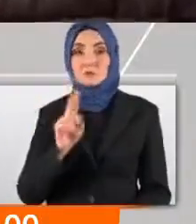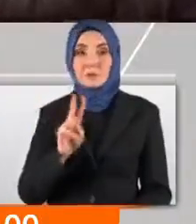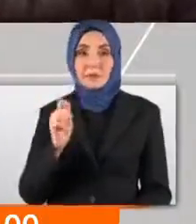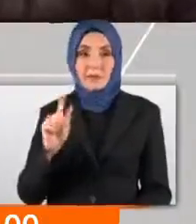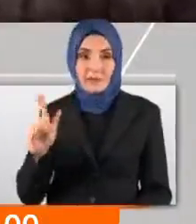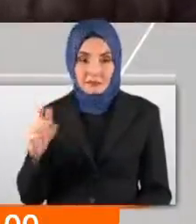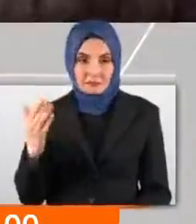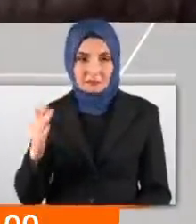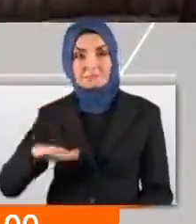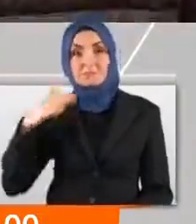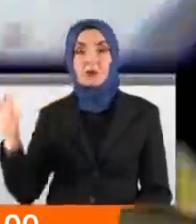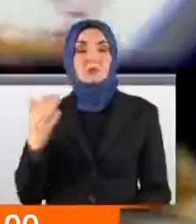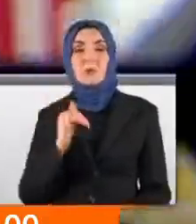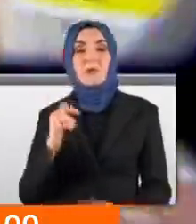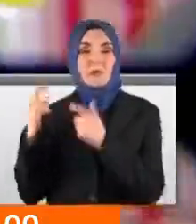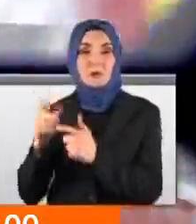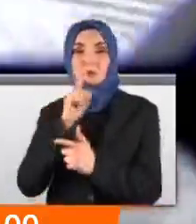C markette 150 lira.